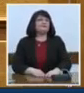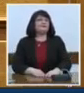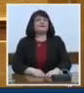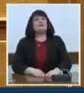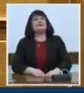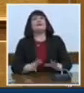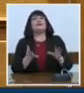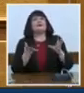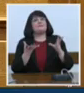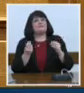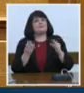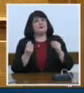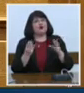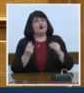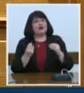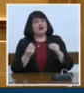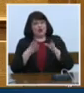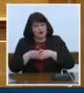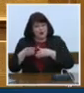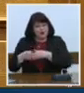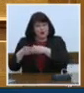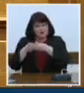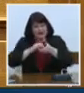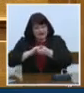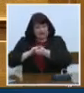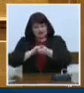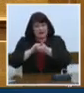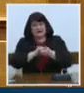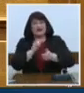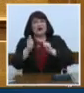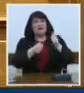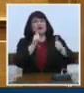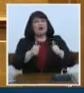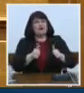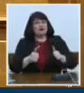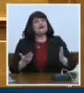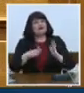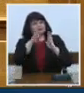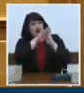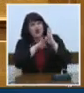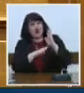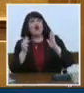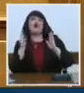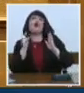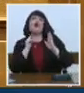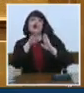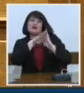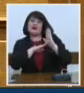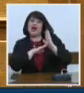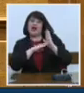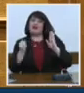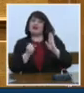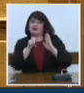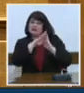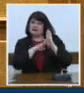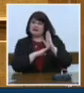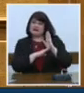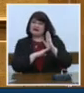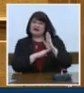ήδη κινητοποιούνται και αυτενεργούν με κώδικες δεοντολογίας. Γιατί κανείς δεν